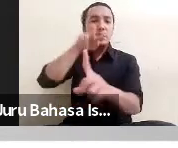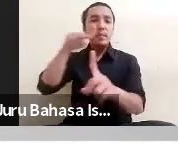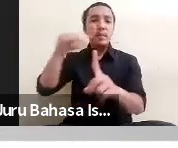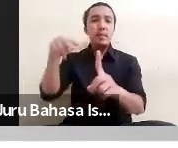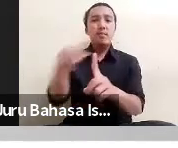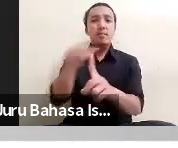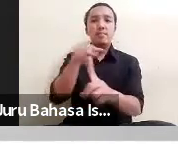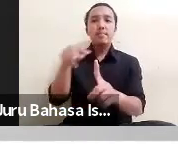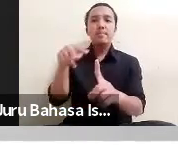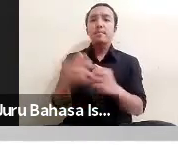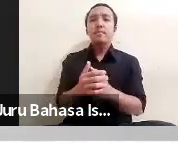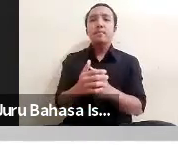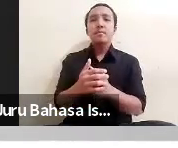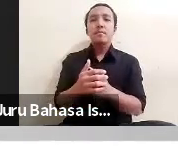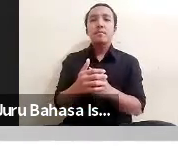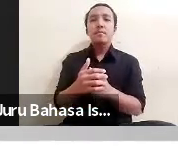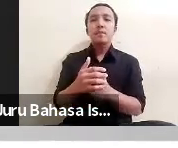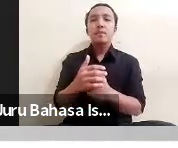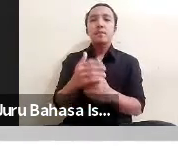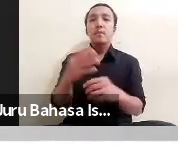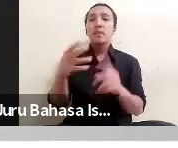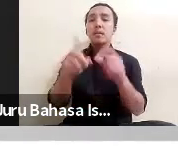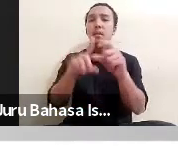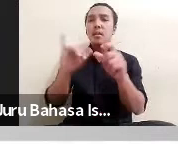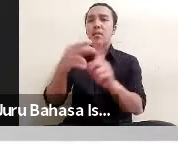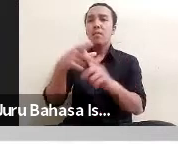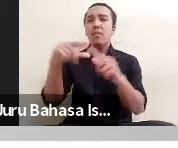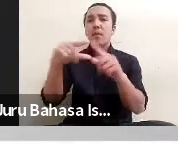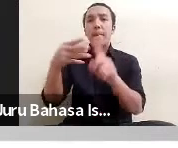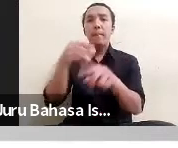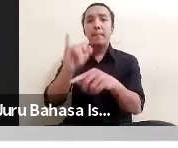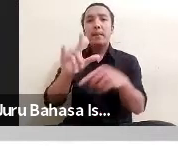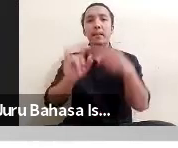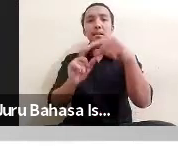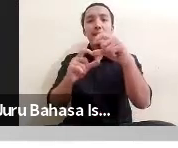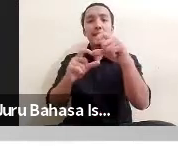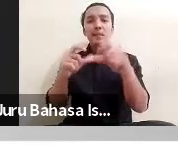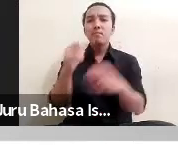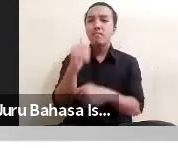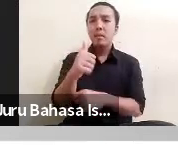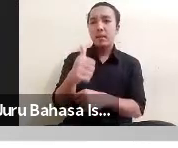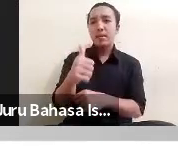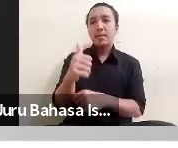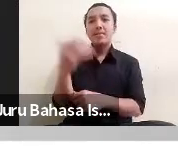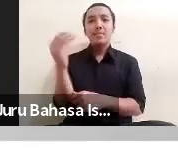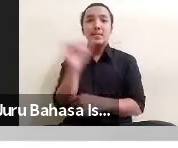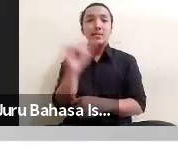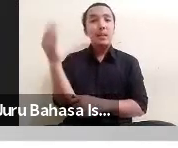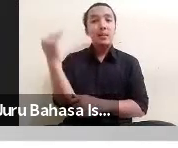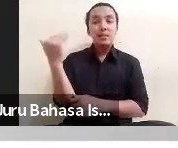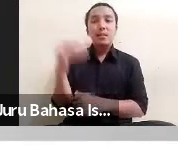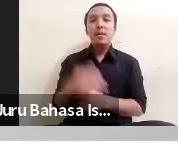baik, begitu. Jadi seperti tadi Pak Menteri mengatakan bahwa tidak lagi